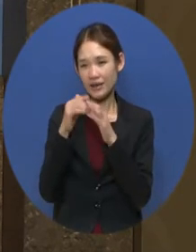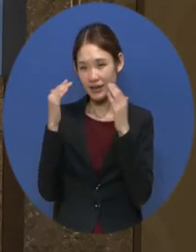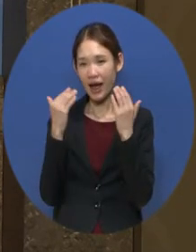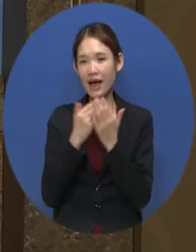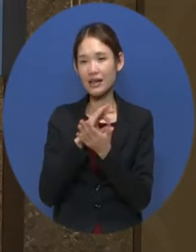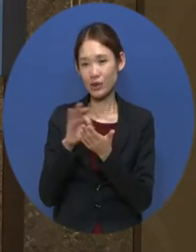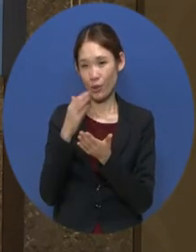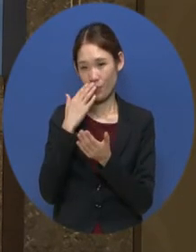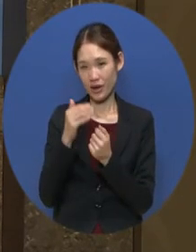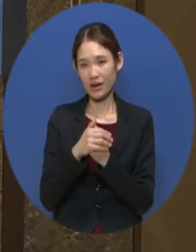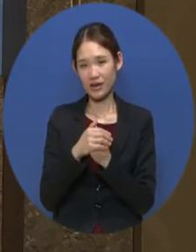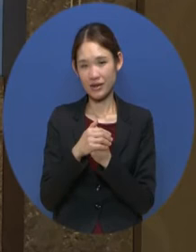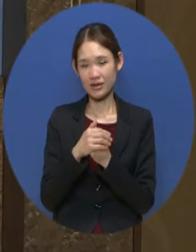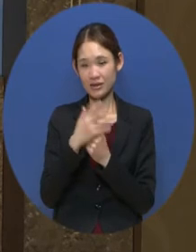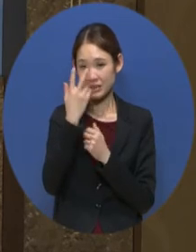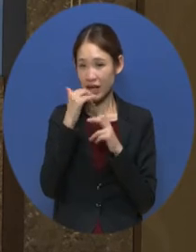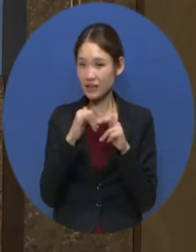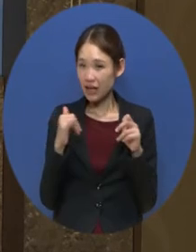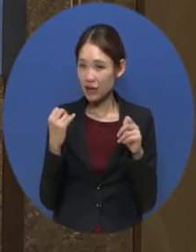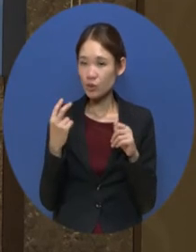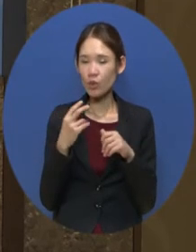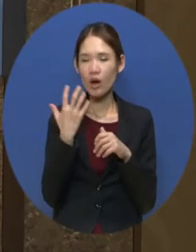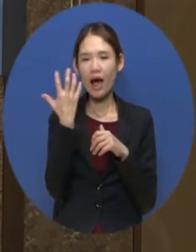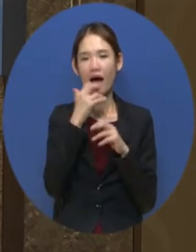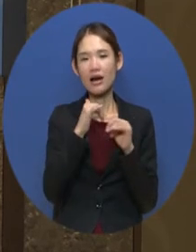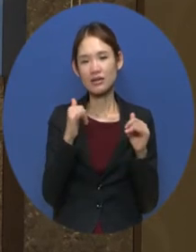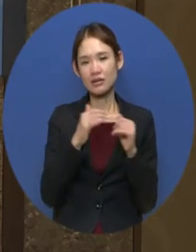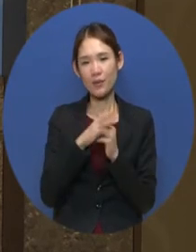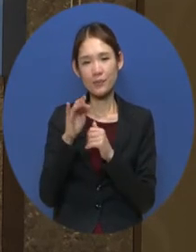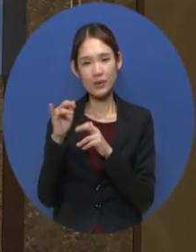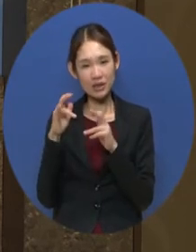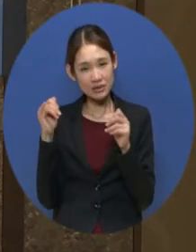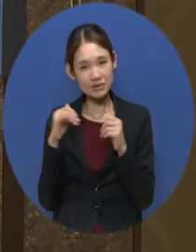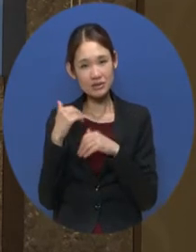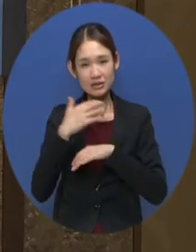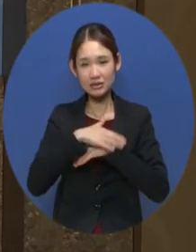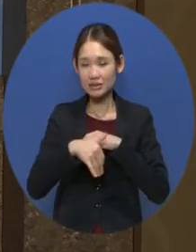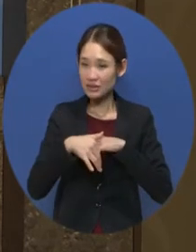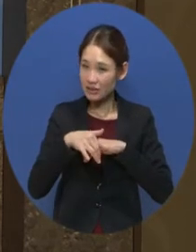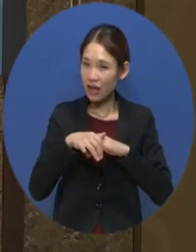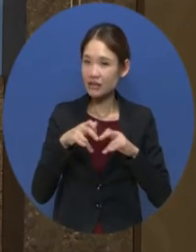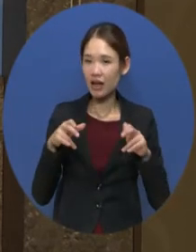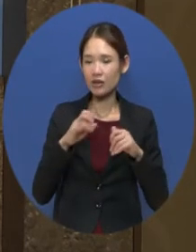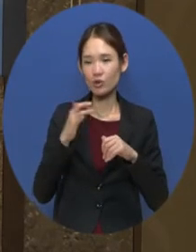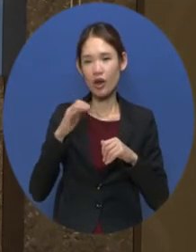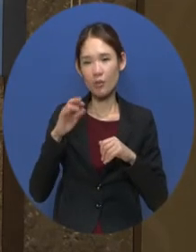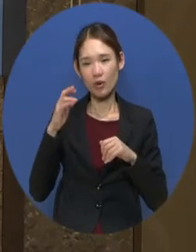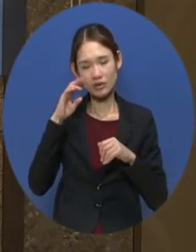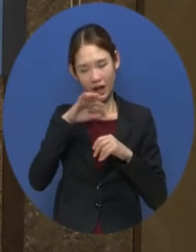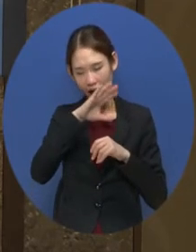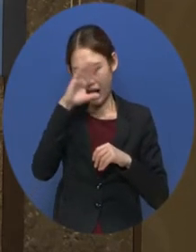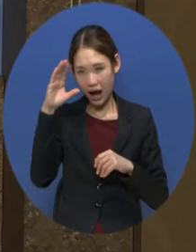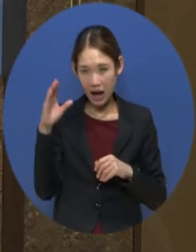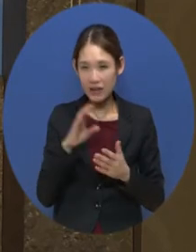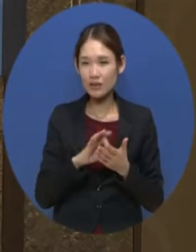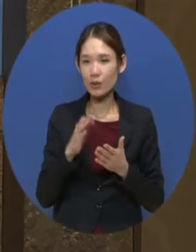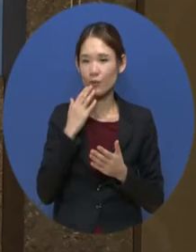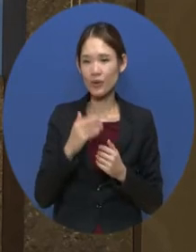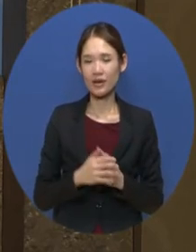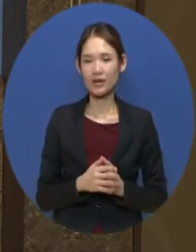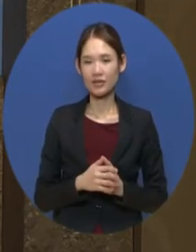네. 그래서 시각장애인뿐만 아니라 비장애인 또 비시각장애 뭐 지체장애인이라든지 뇌병변장애인 다 가능하세요. 네.